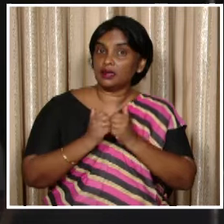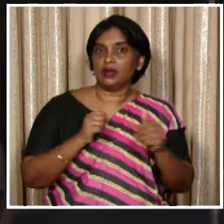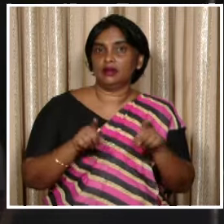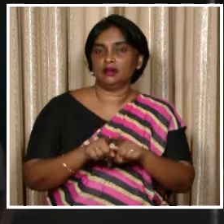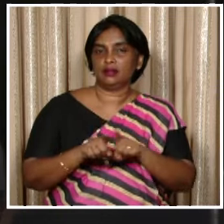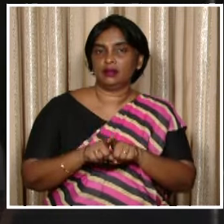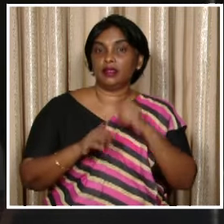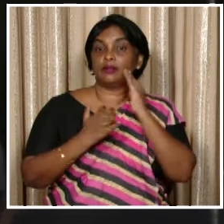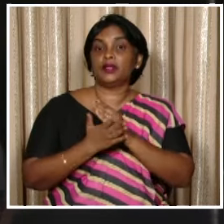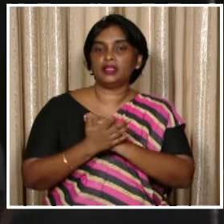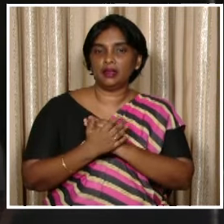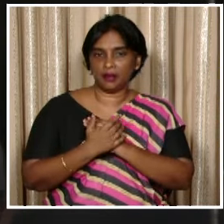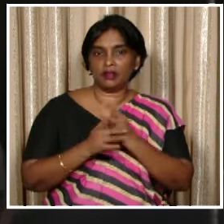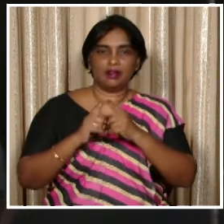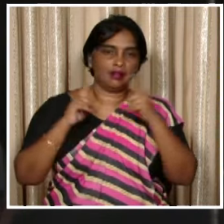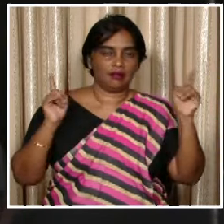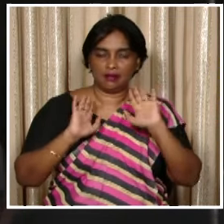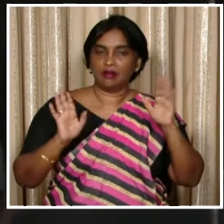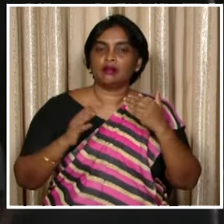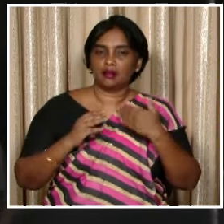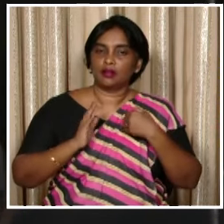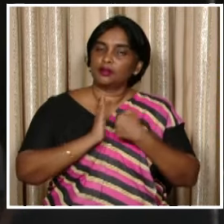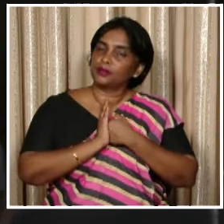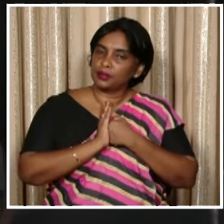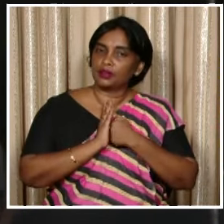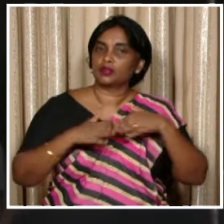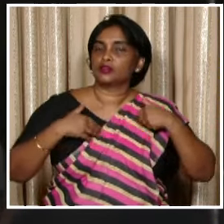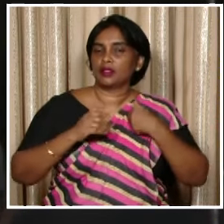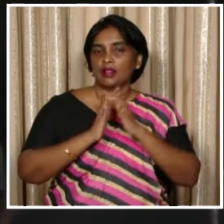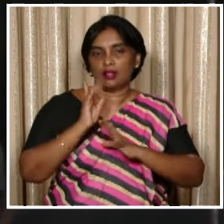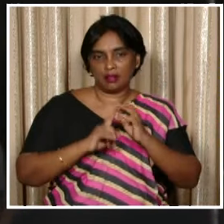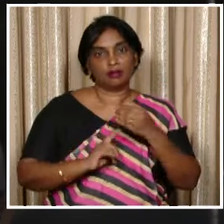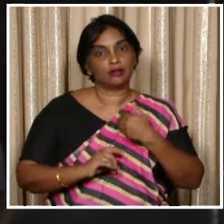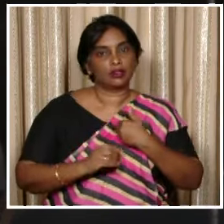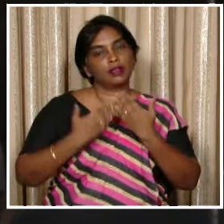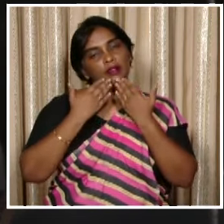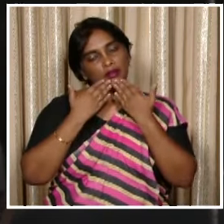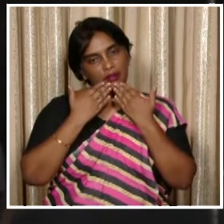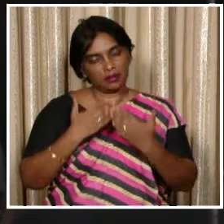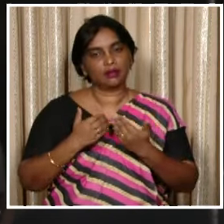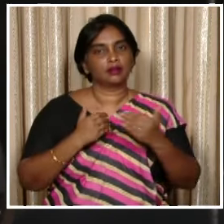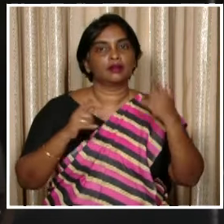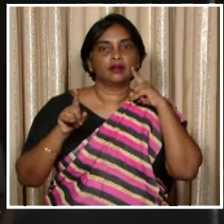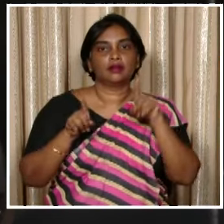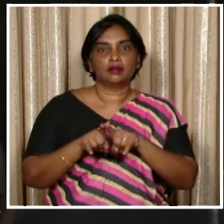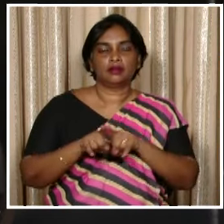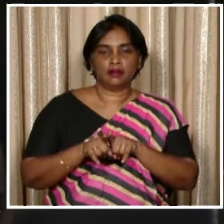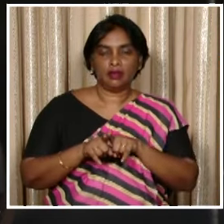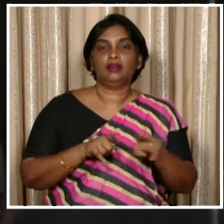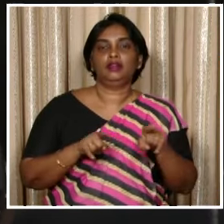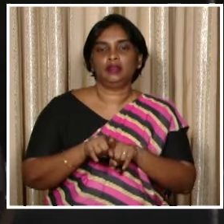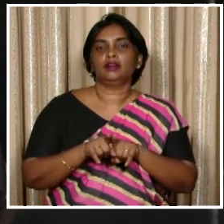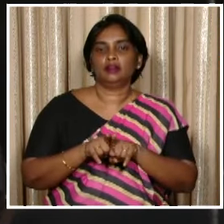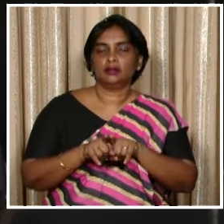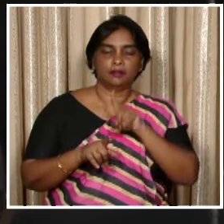මේ කියාගෙන ආවා. මම ඊට වඩා කතා කරන්නේ නැහැ. මම ගරු සෞඛ්‍ය ඇමතුමාට මගේ ස්තුතිය ප්‍රකාශ කරනවා වහා මේ සම්බන්ධයෙන්